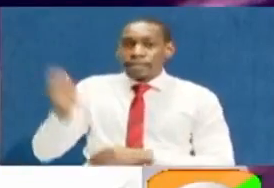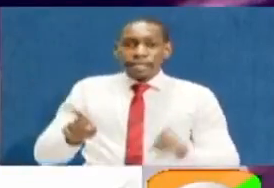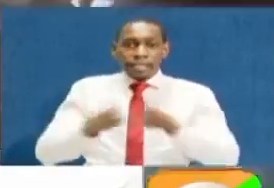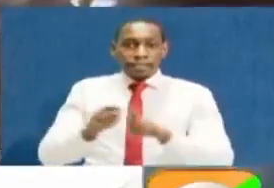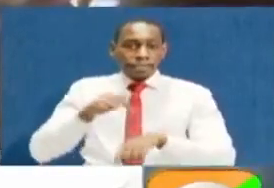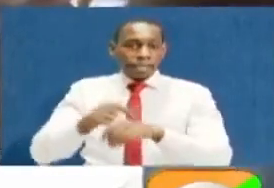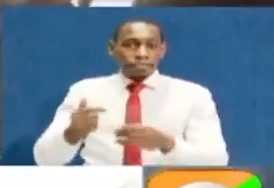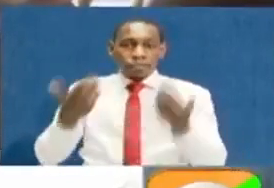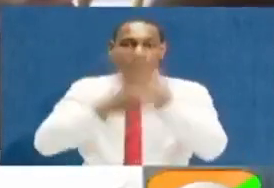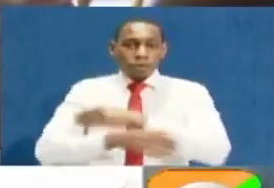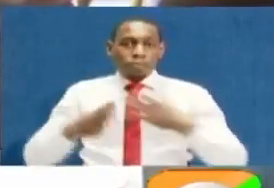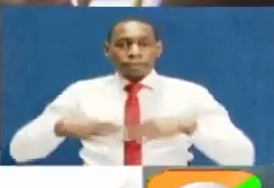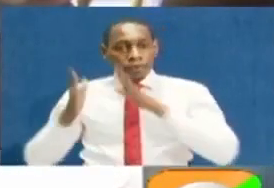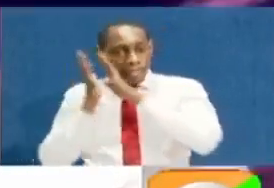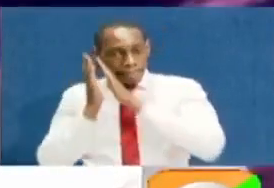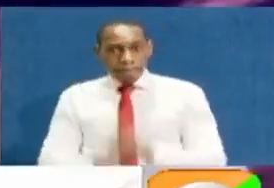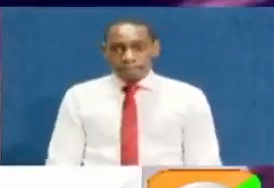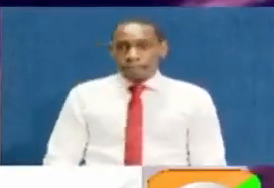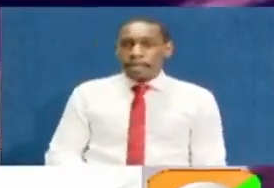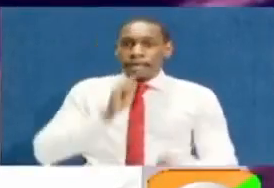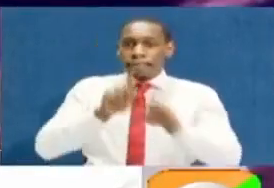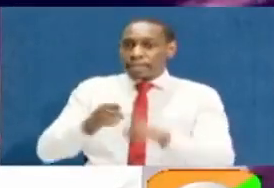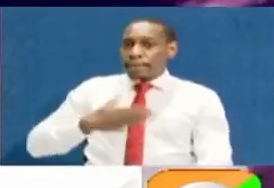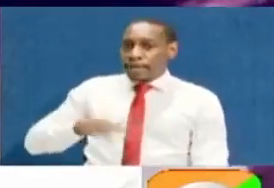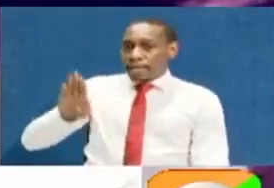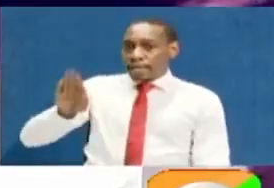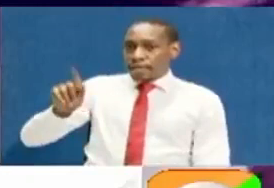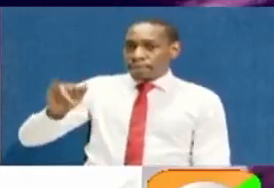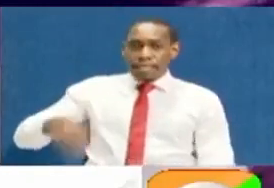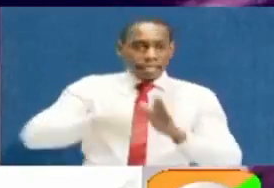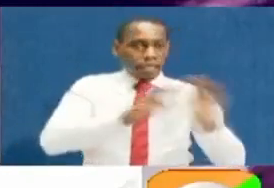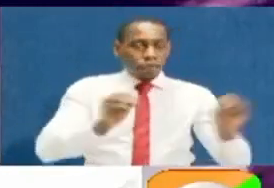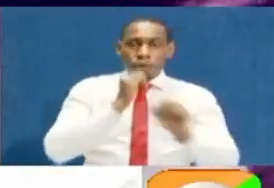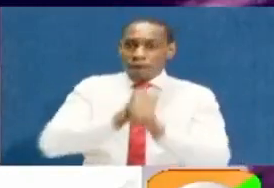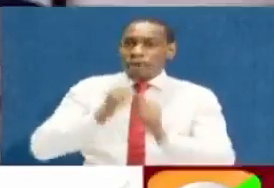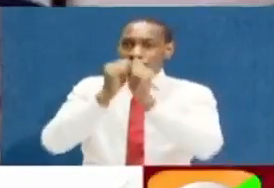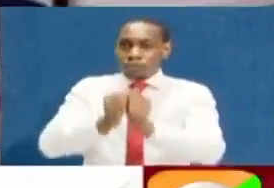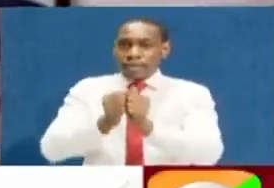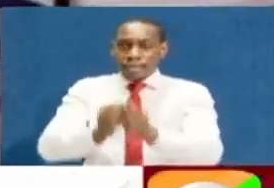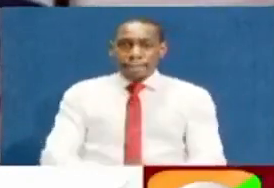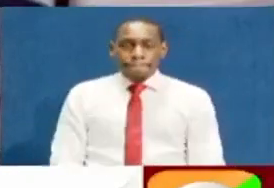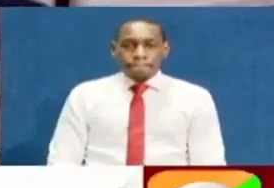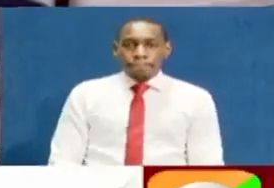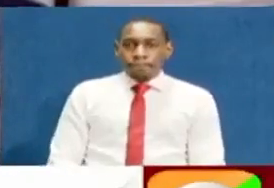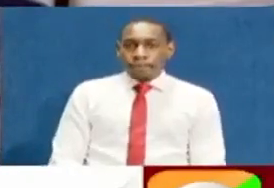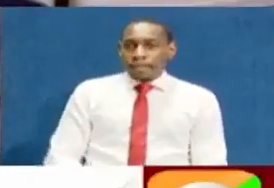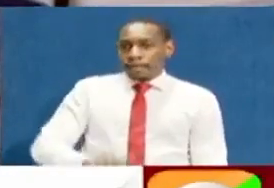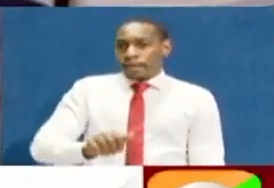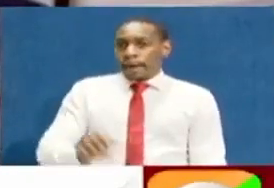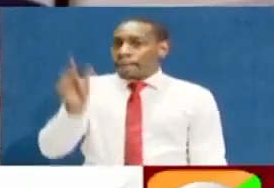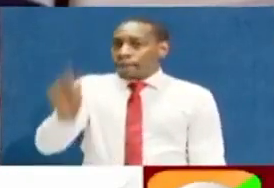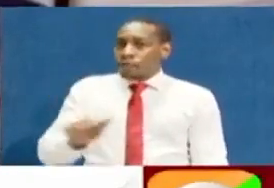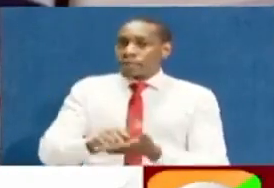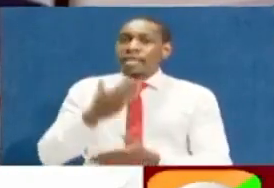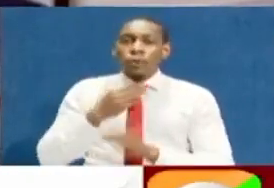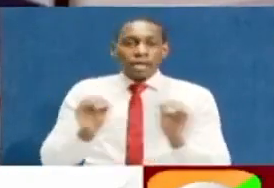Na usiku watalala. Kwa hivyo, ndugu yangu Badi, usinisukume nje, tufanya kazi pamoja. Na ule ambaye hataki